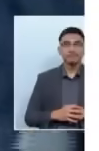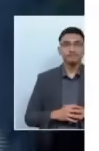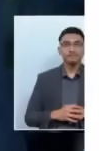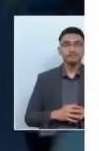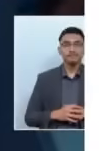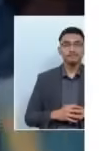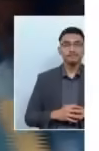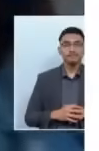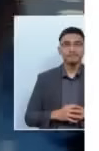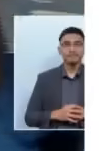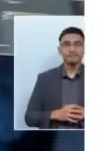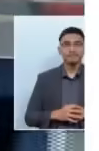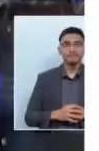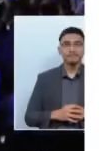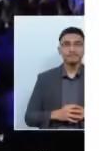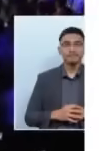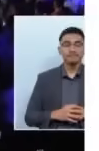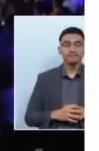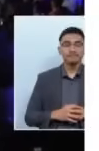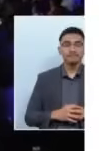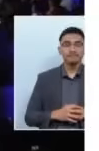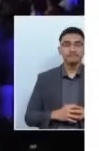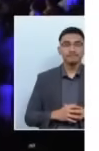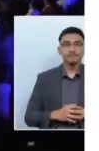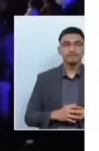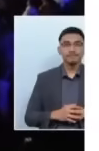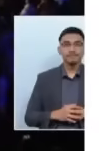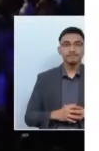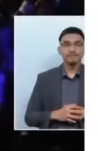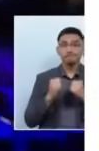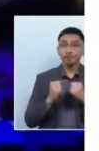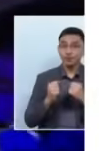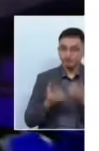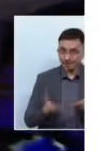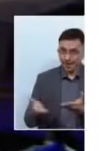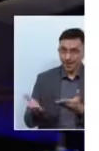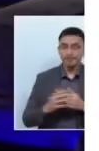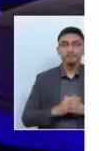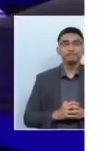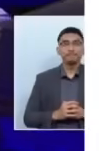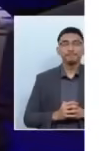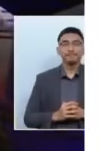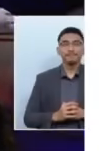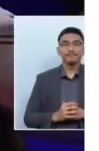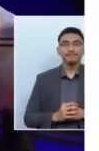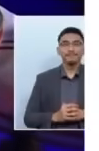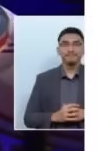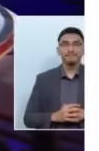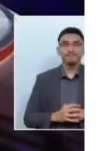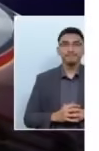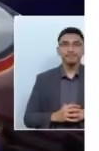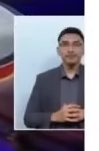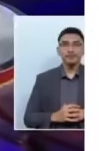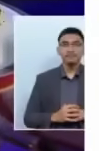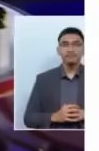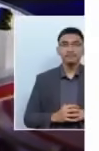kannya dengan dengan bapak-bapak tiga orang ini sampai tengah siang nanti pun juga tapi Pang saja tertawa berarti itu